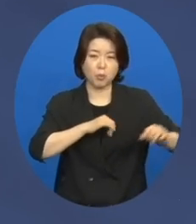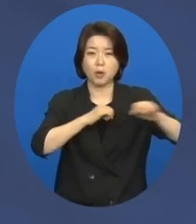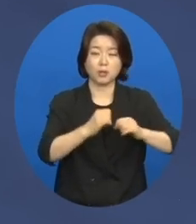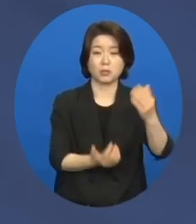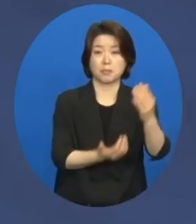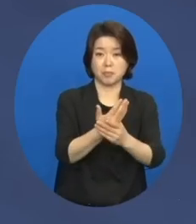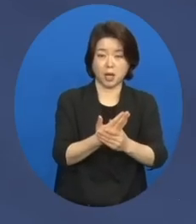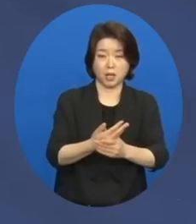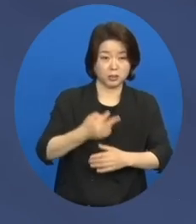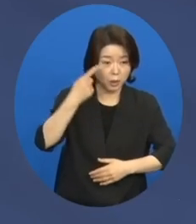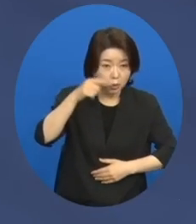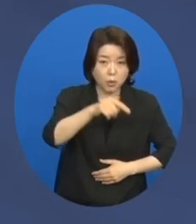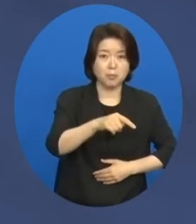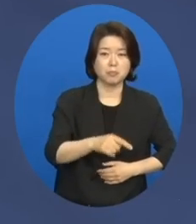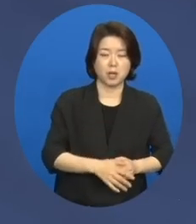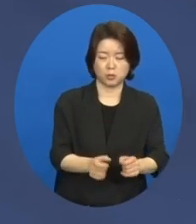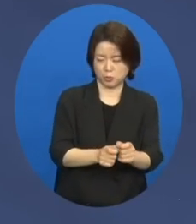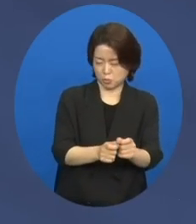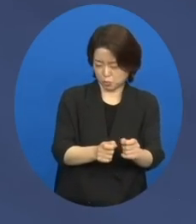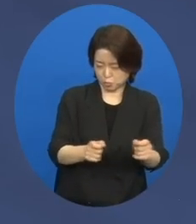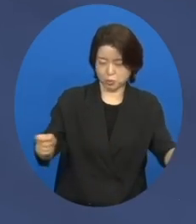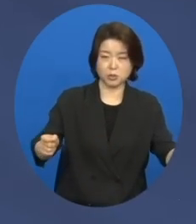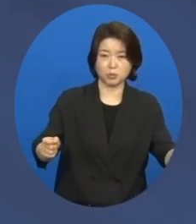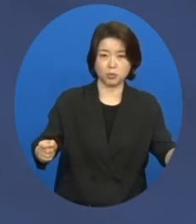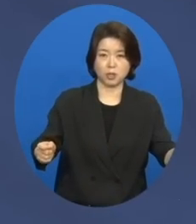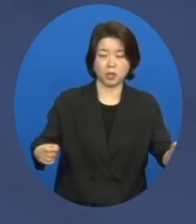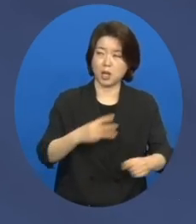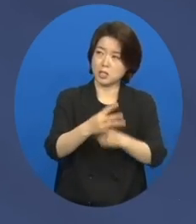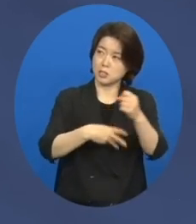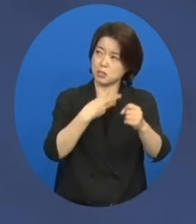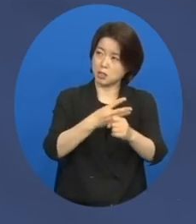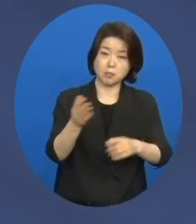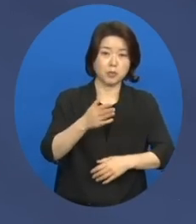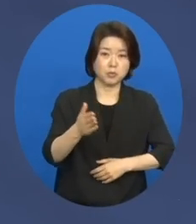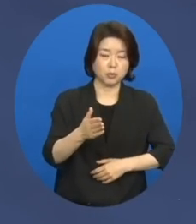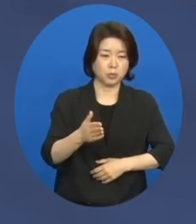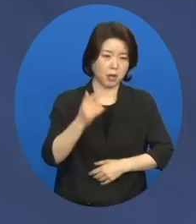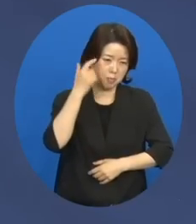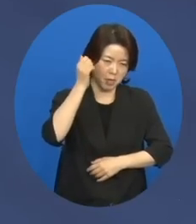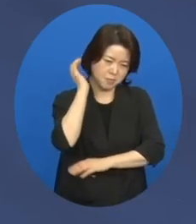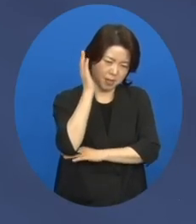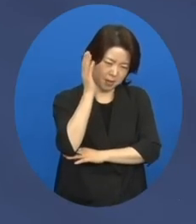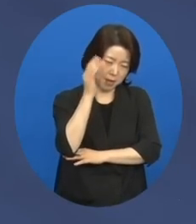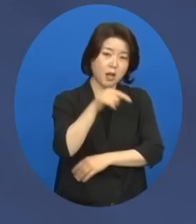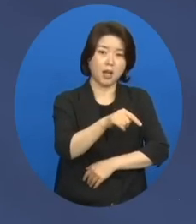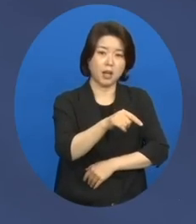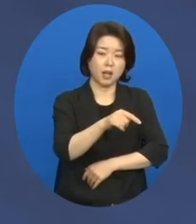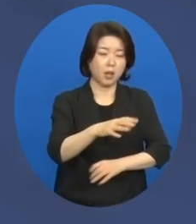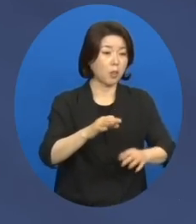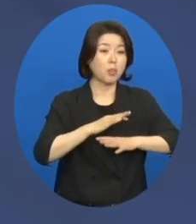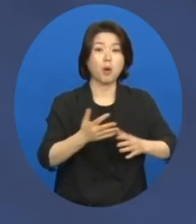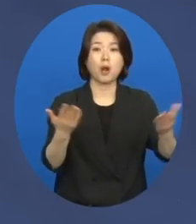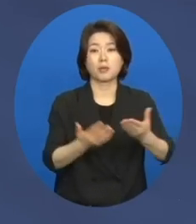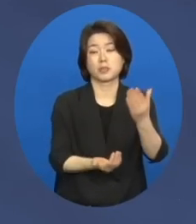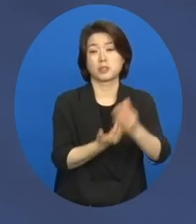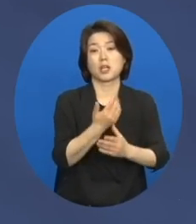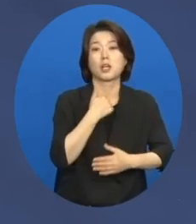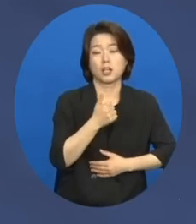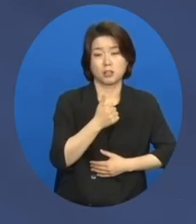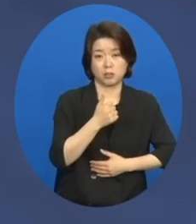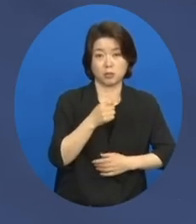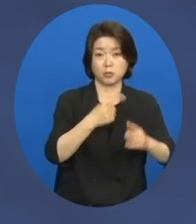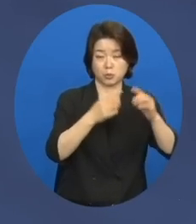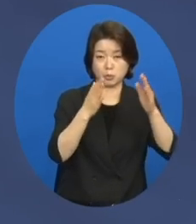사도 바울이 거기서 오랫동안 거의 3년 가까이를 목회하면서 놀라운 일이 일어났던 바로 그 교회가